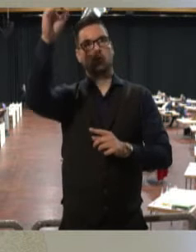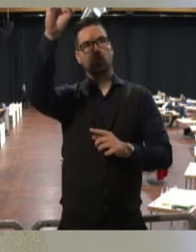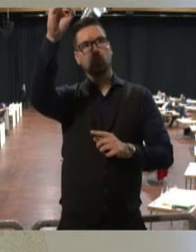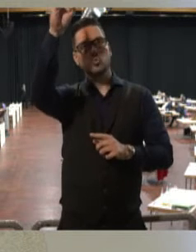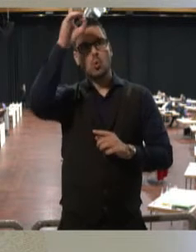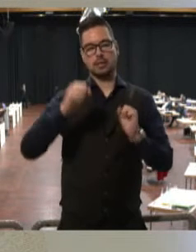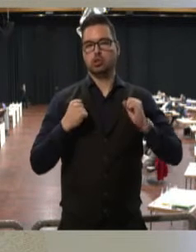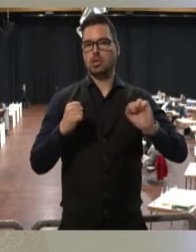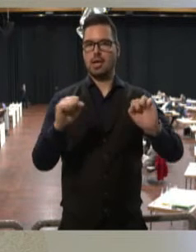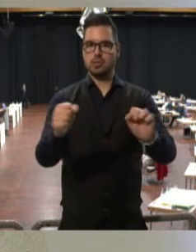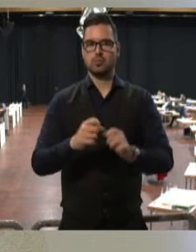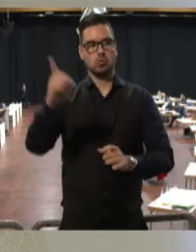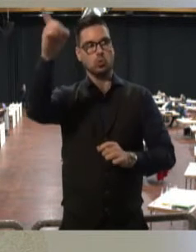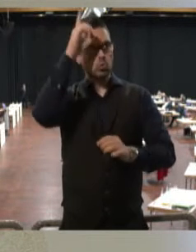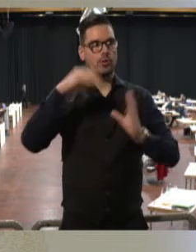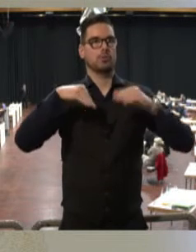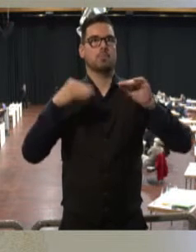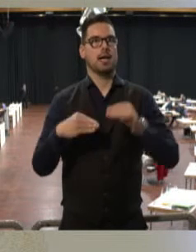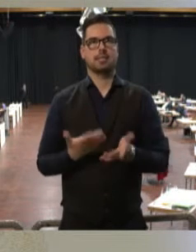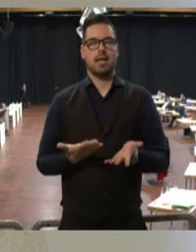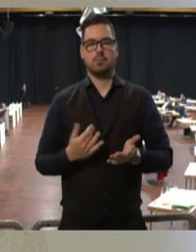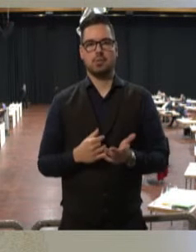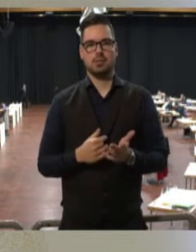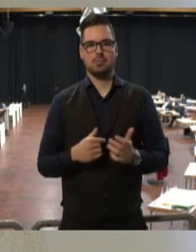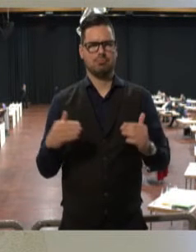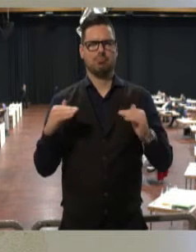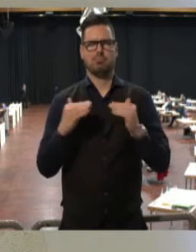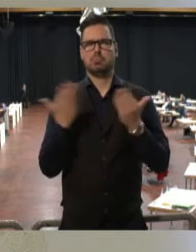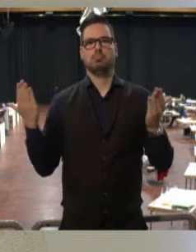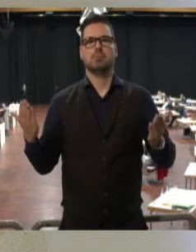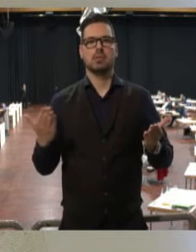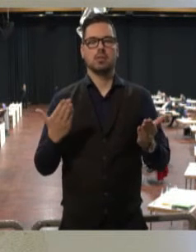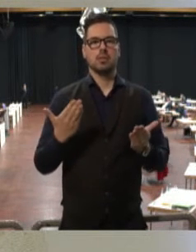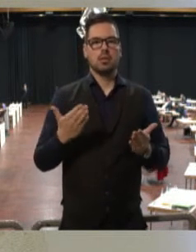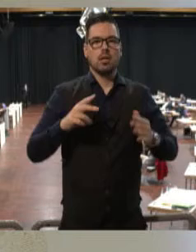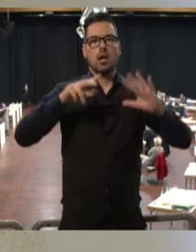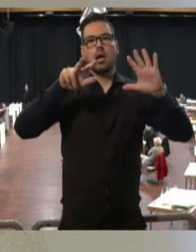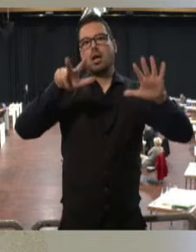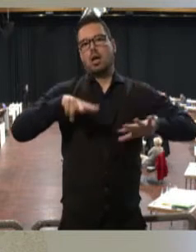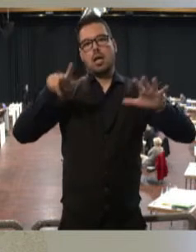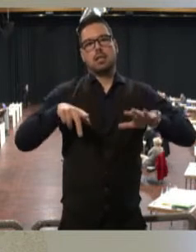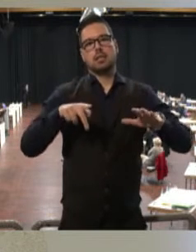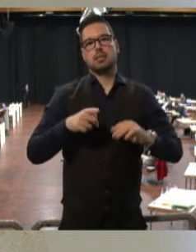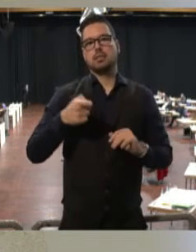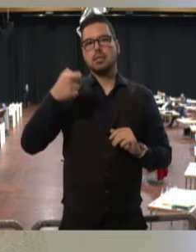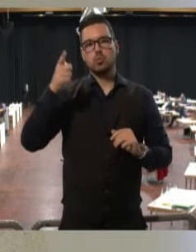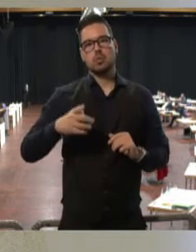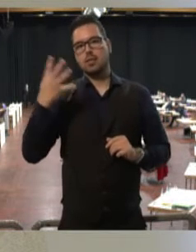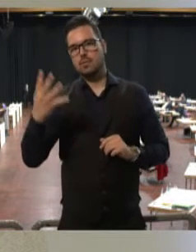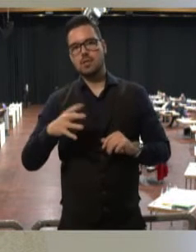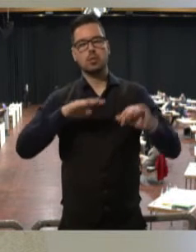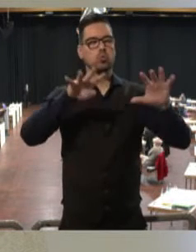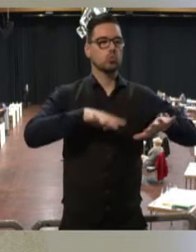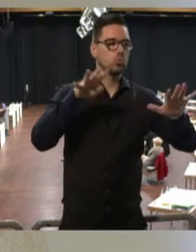Aktionen und deutschen Maßnahmen oder Nichtmaßnahmen. Es gab auch im Jahre 1804 und im Jahre